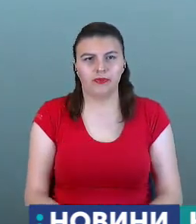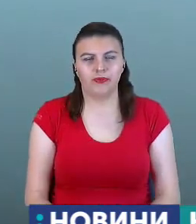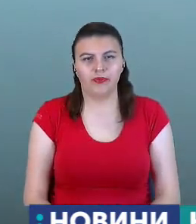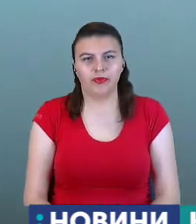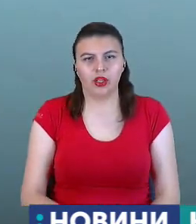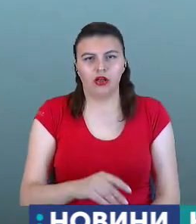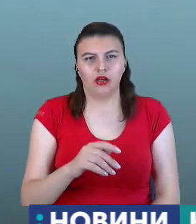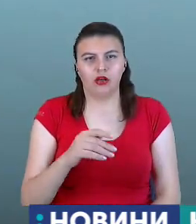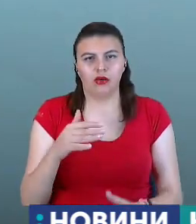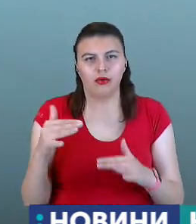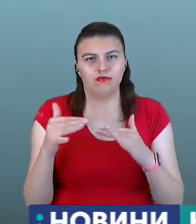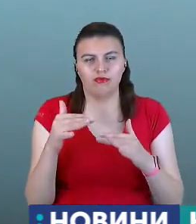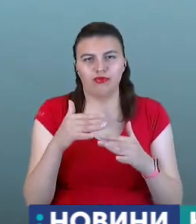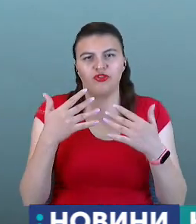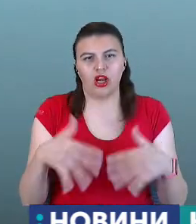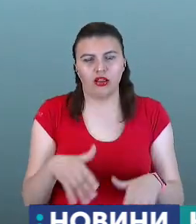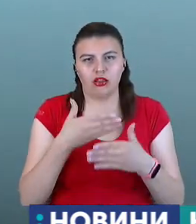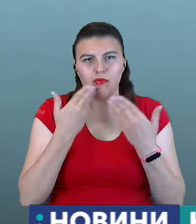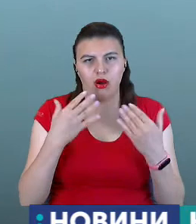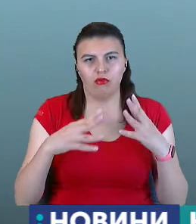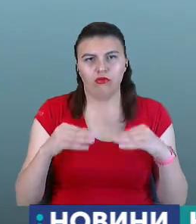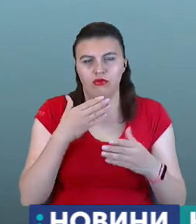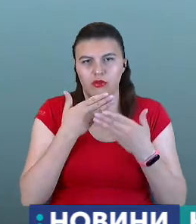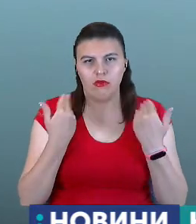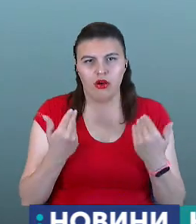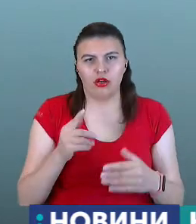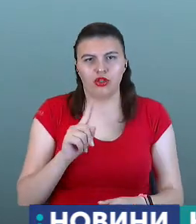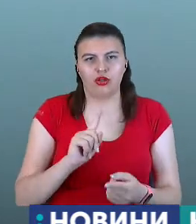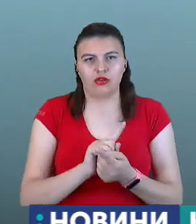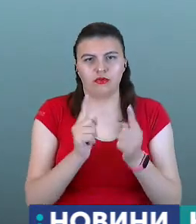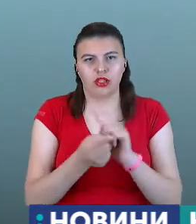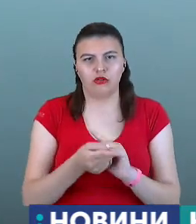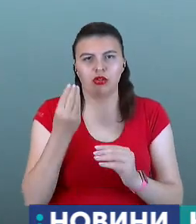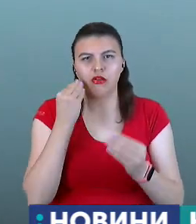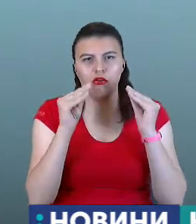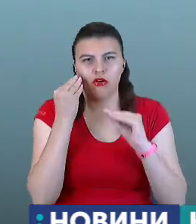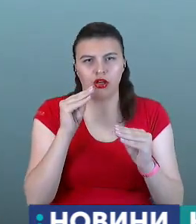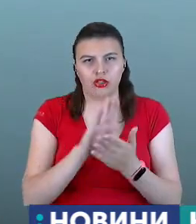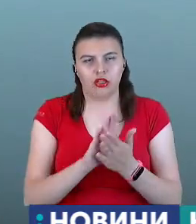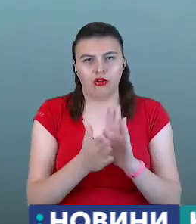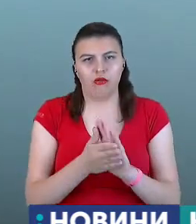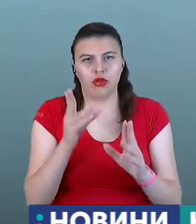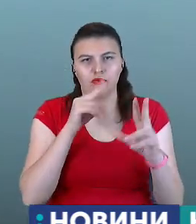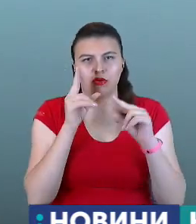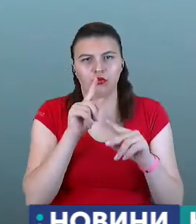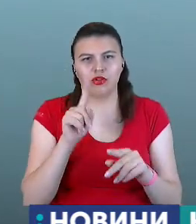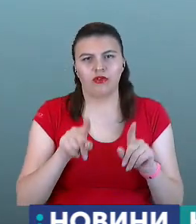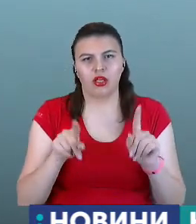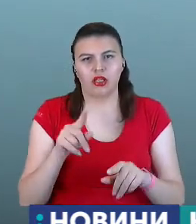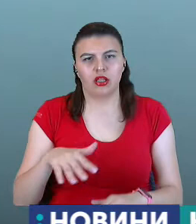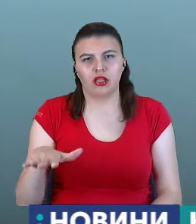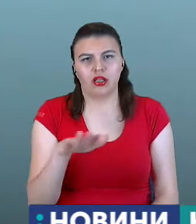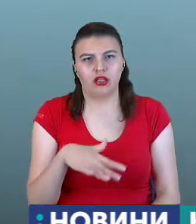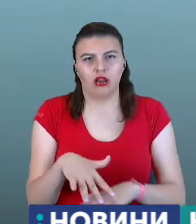бойові втрати, що ситуація, ну, змінюється на краще, і ми сподіваємося, що в деяких територіальних